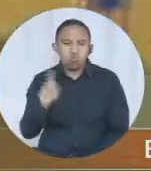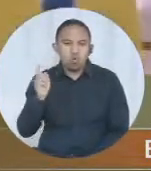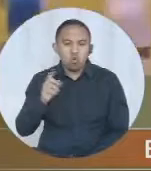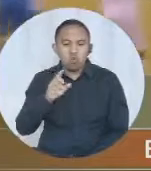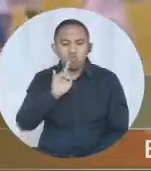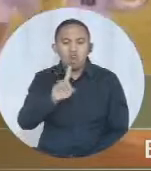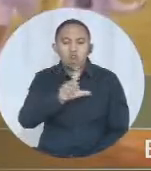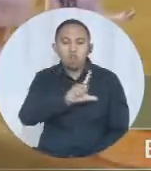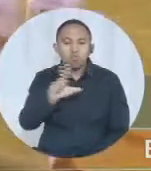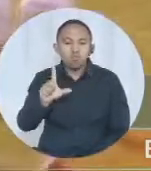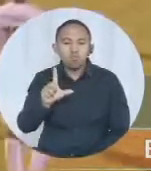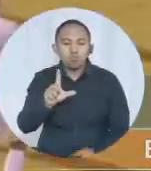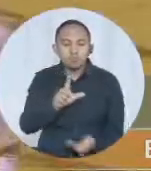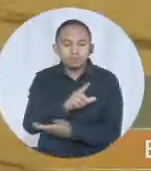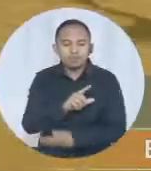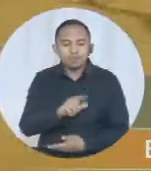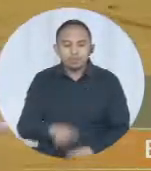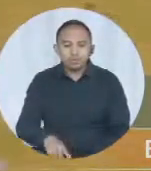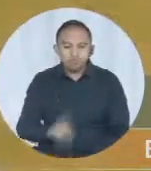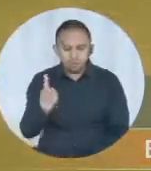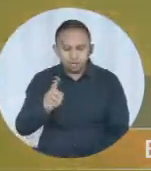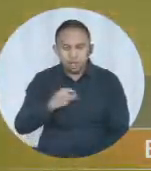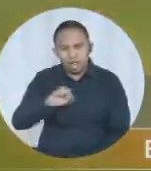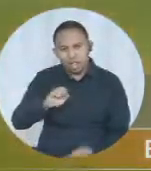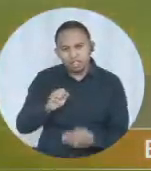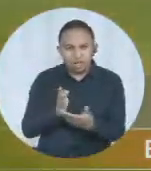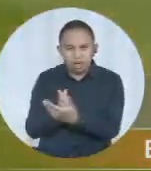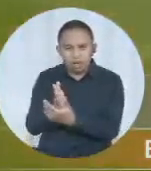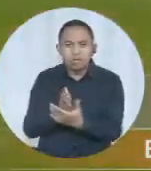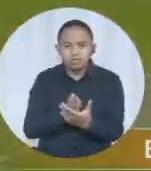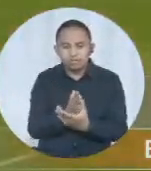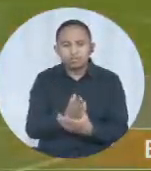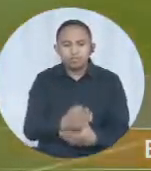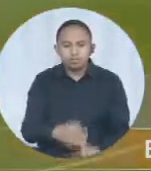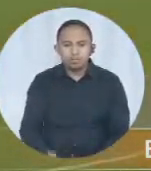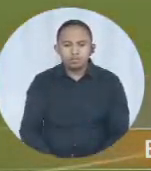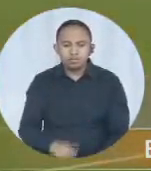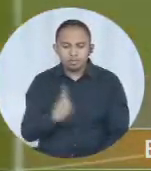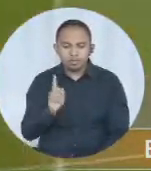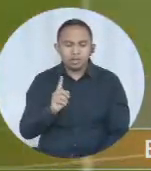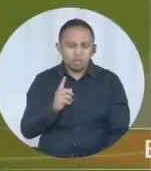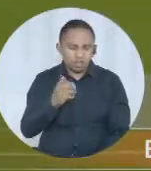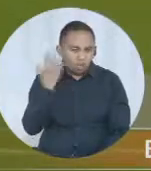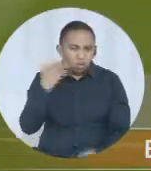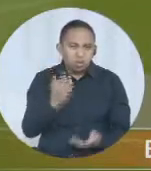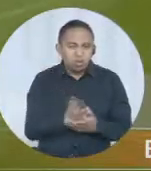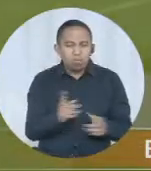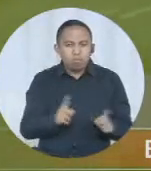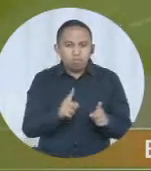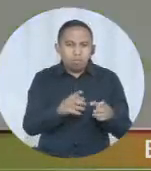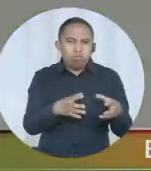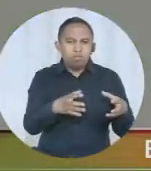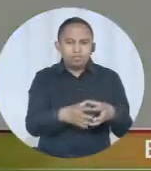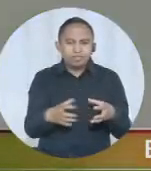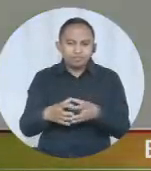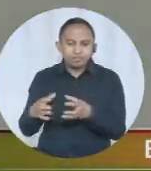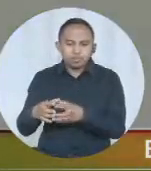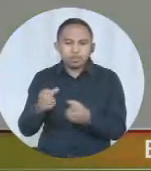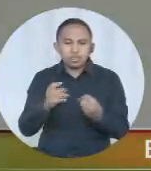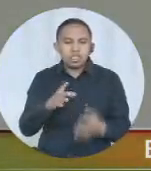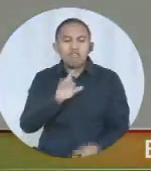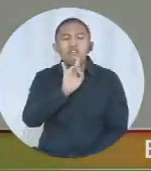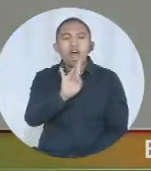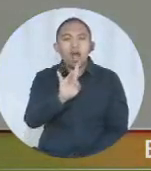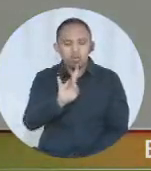izao, mitana ny toerany iloalarana eny ambony kianja. Kluba valo nefa nilalovany teo amin'ny mahamatihanina azy nanomboka ny